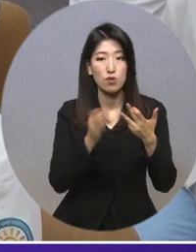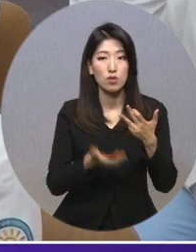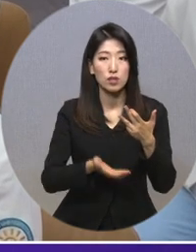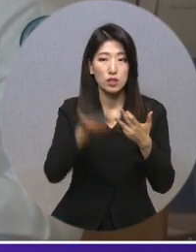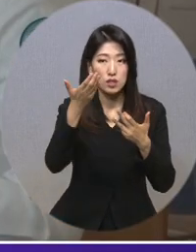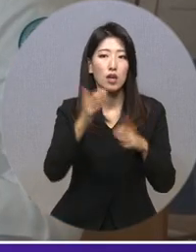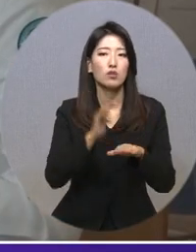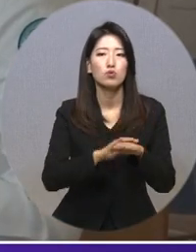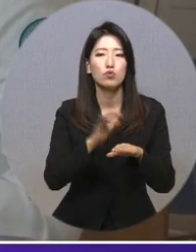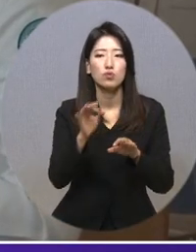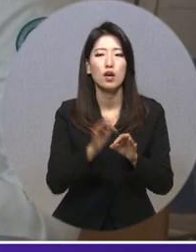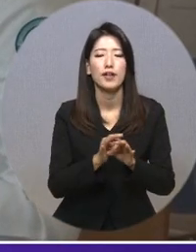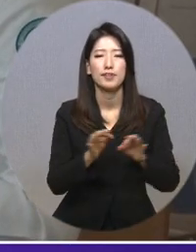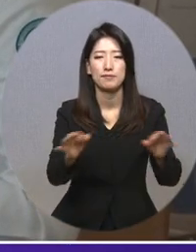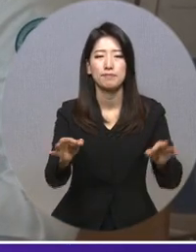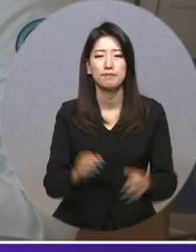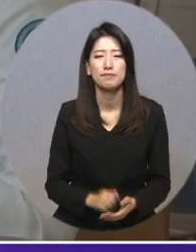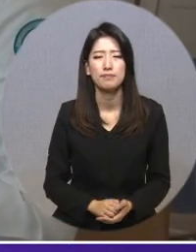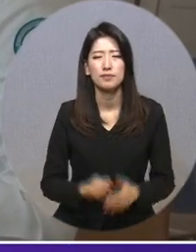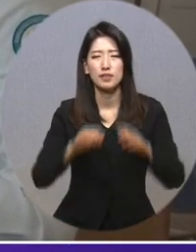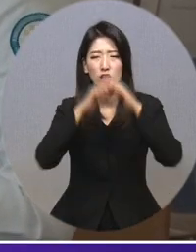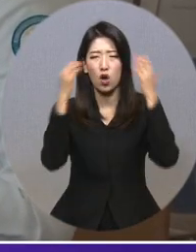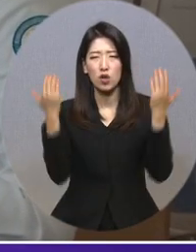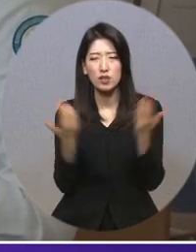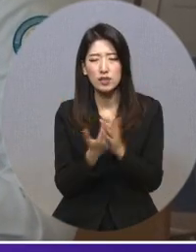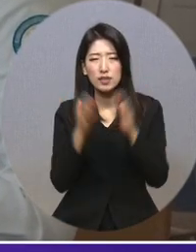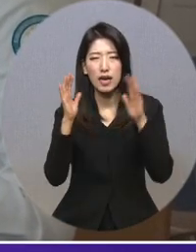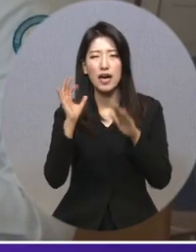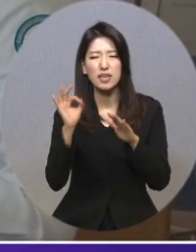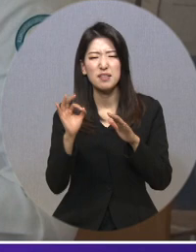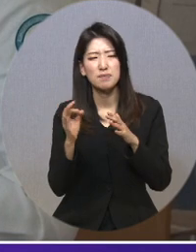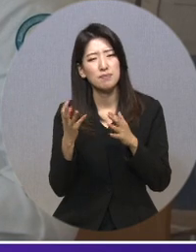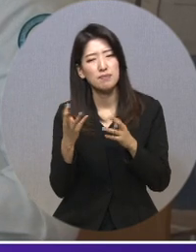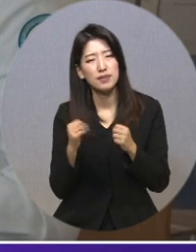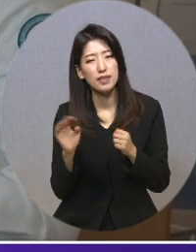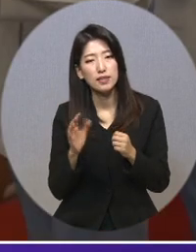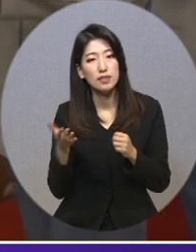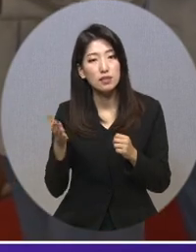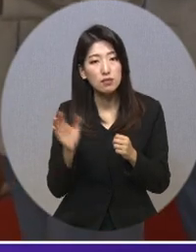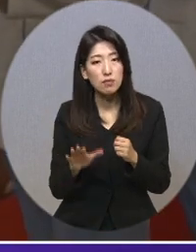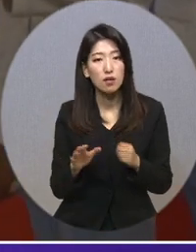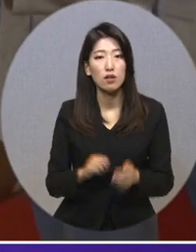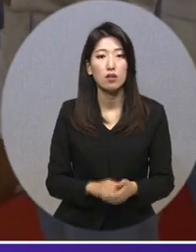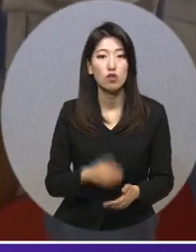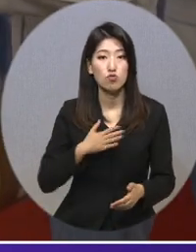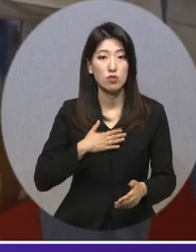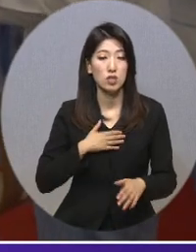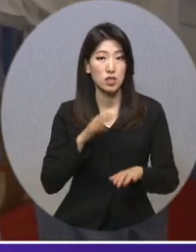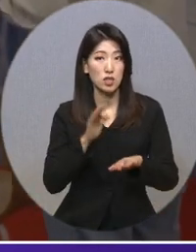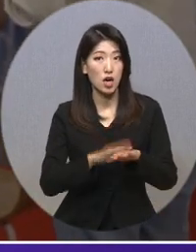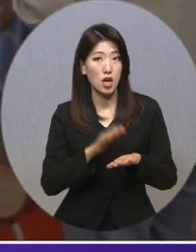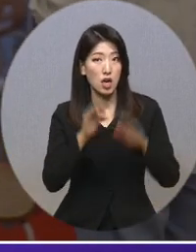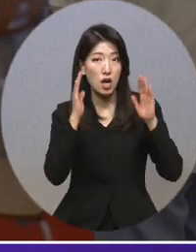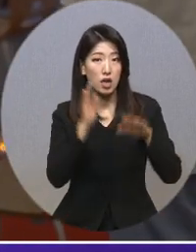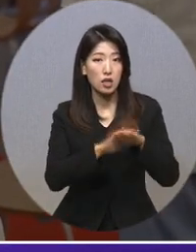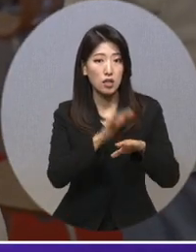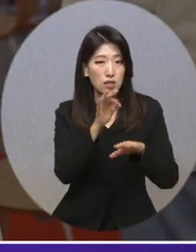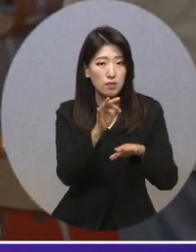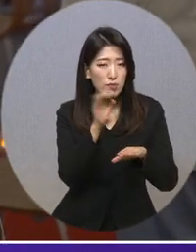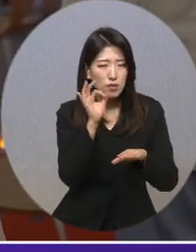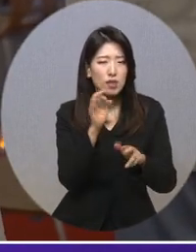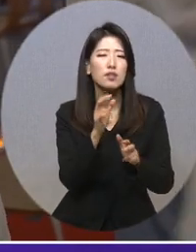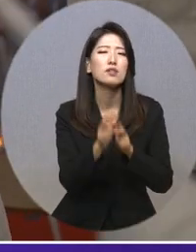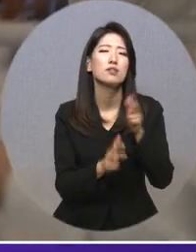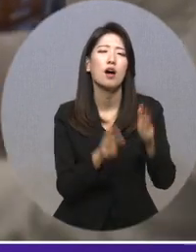지급하고 있고요. 아. 이건 전체 장학금이 차지하는 비율은 그렇게 많지 않습니다. 저희 학교에서 나가는 장학금의 가장 큰 것은 각종